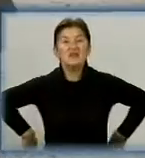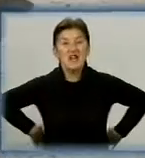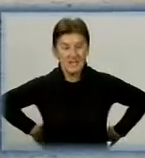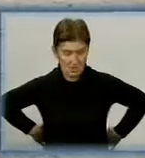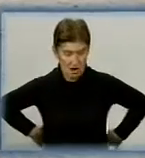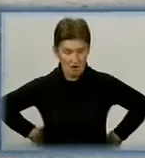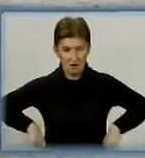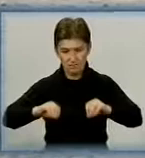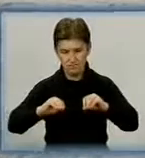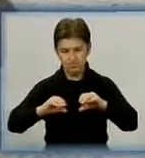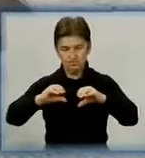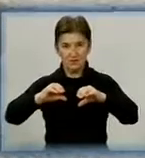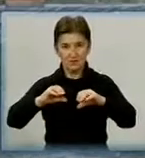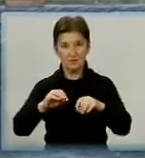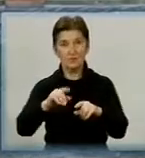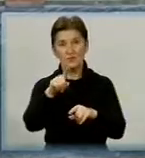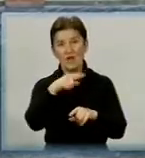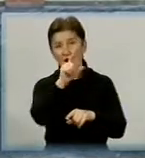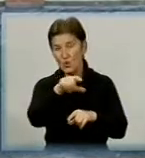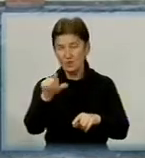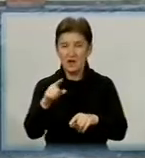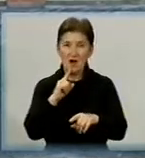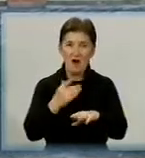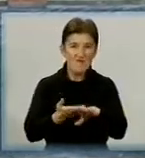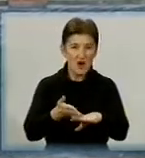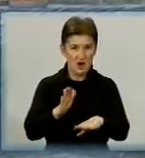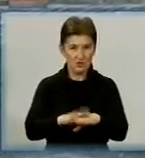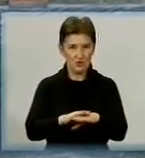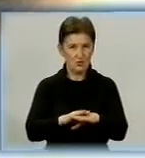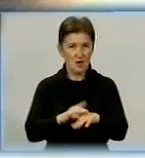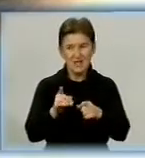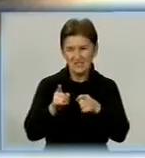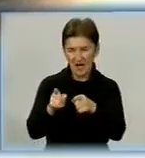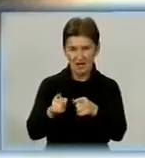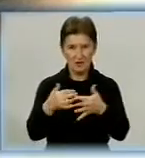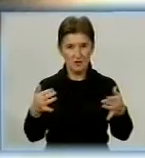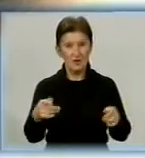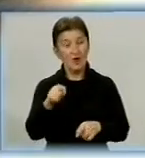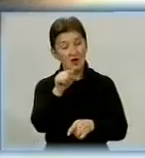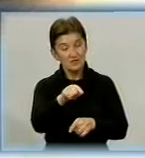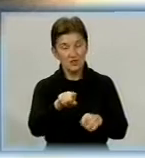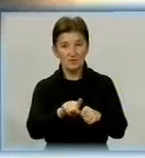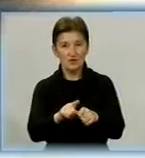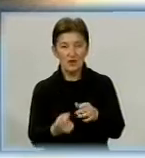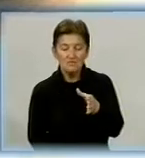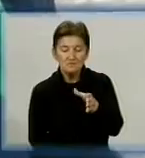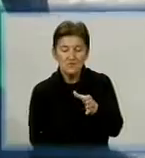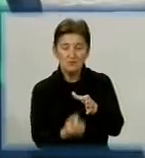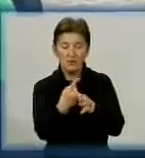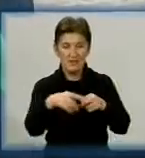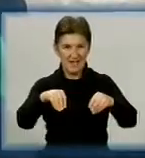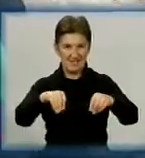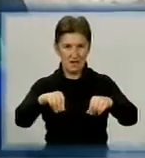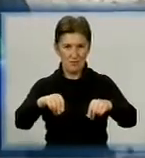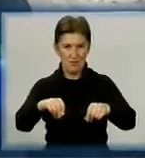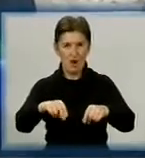більшість містян від криничної води відмовити тяжко. Ніякими нітратами їх не залякати. Все-таки це джерело, це з-під землі вода. Не то,